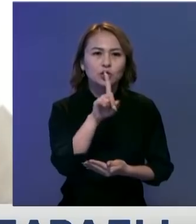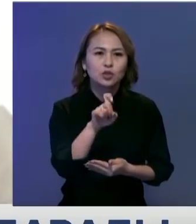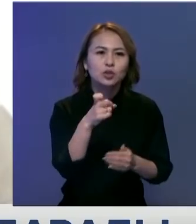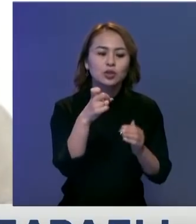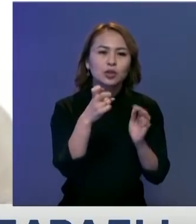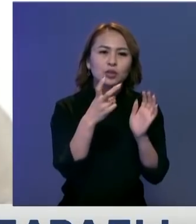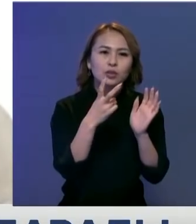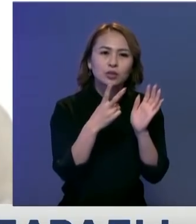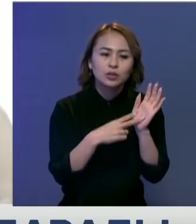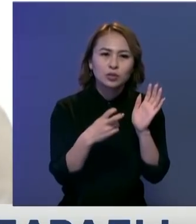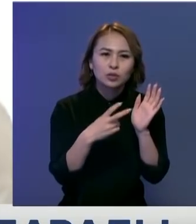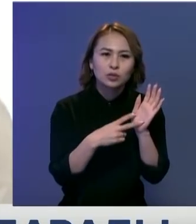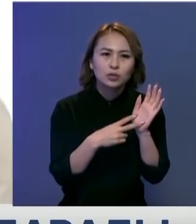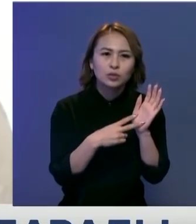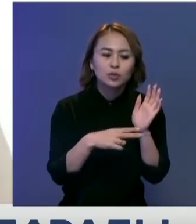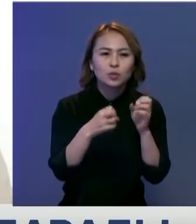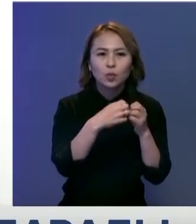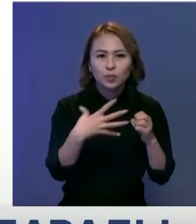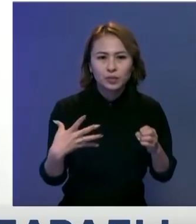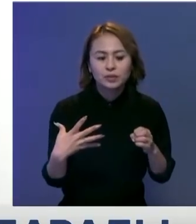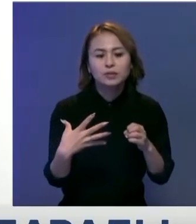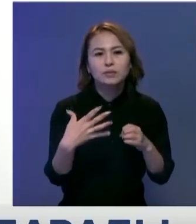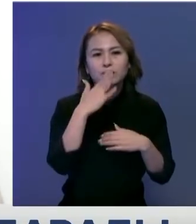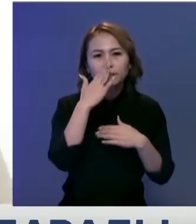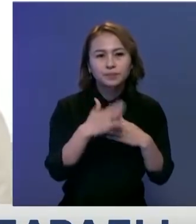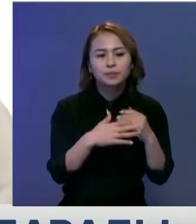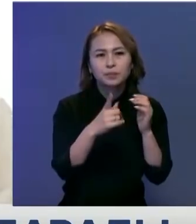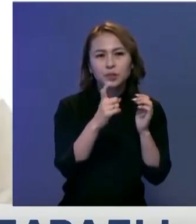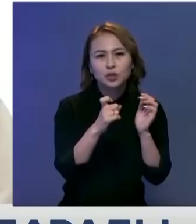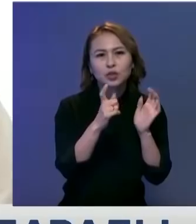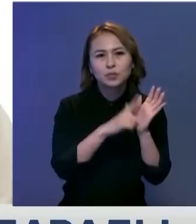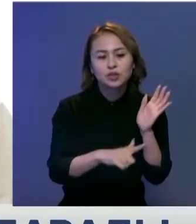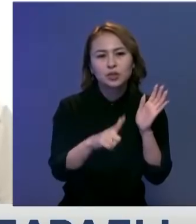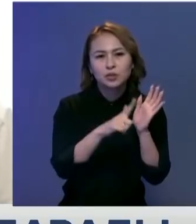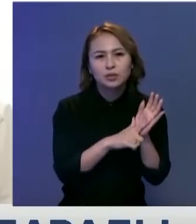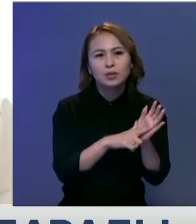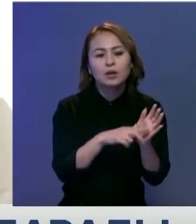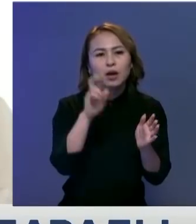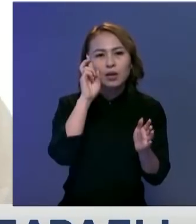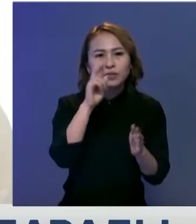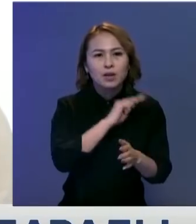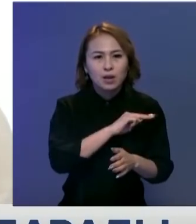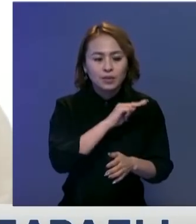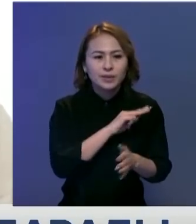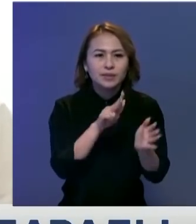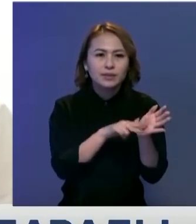715 құрға орғандарын қызметкерлері, 177 мемлекеттік қызметкерлері. Және 8715